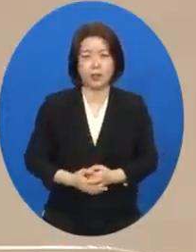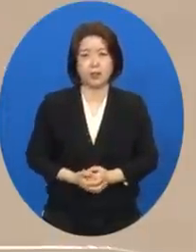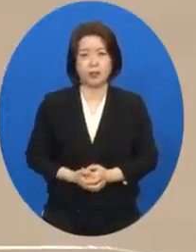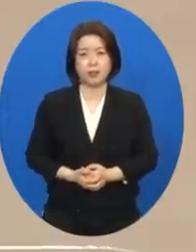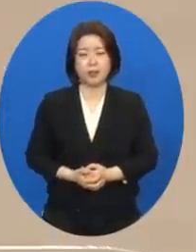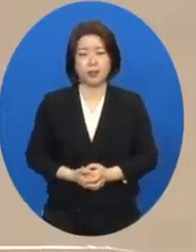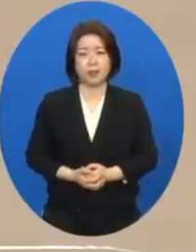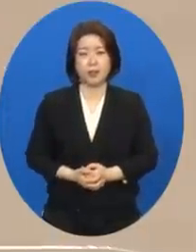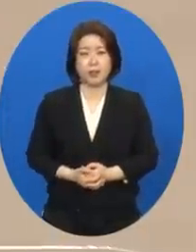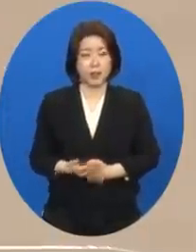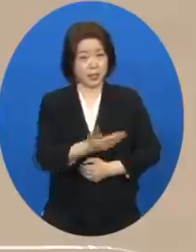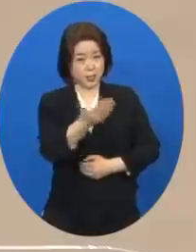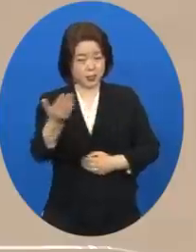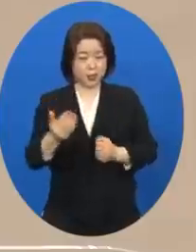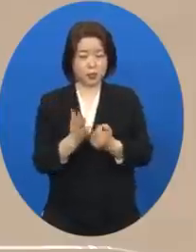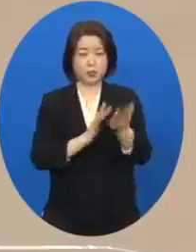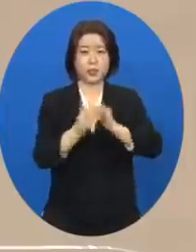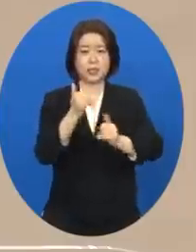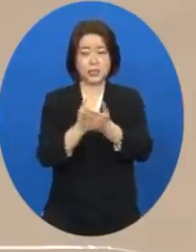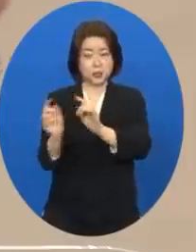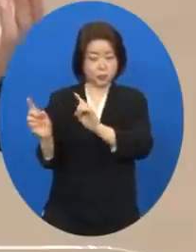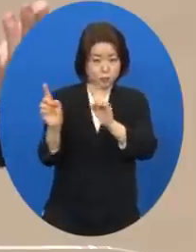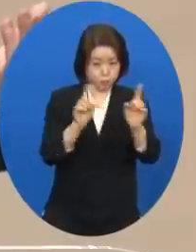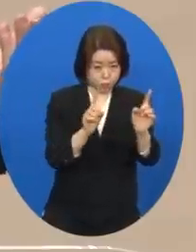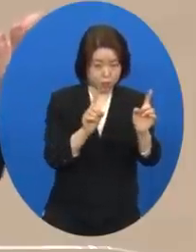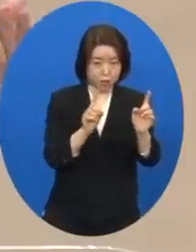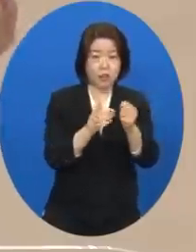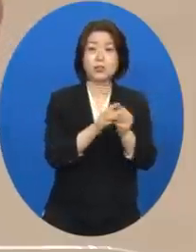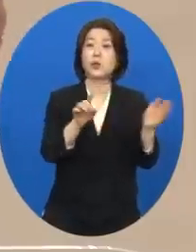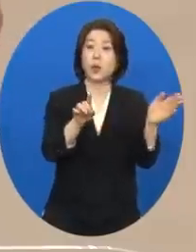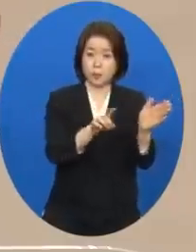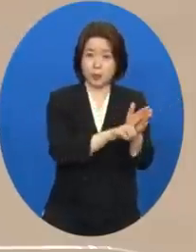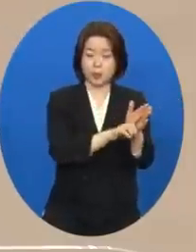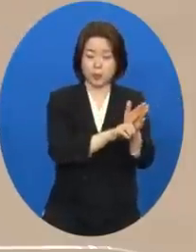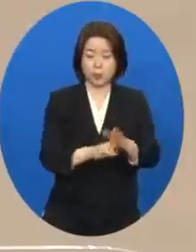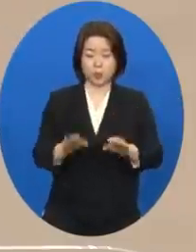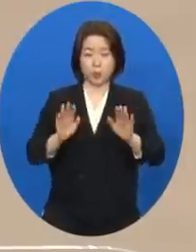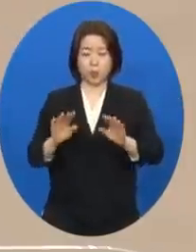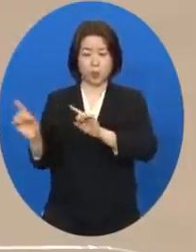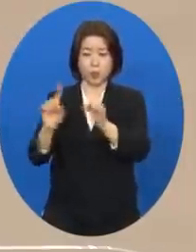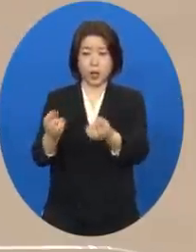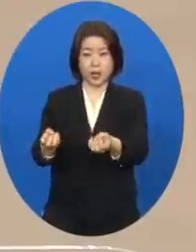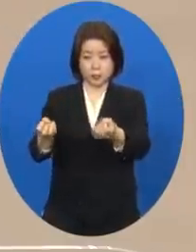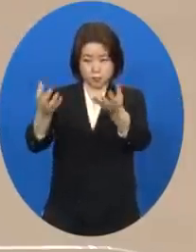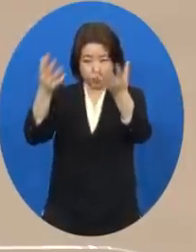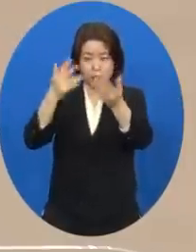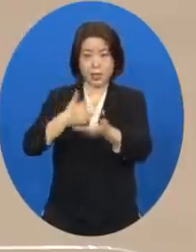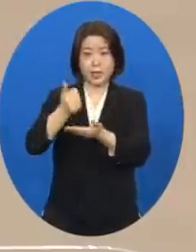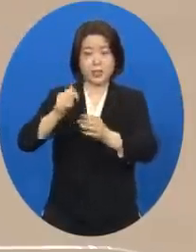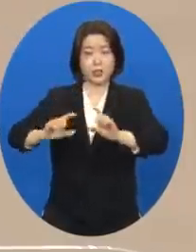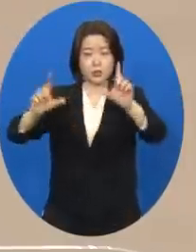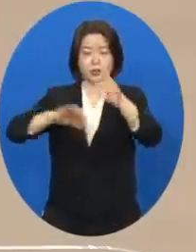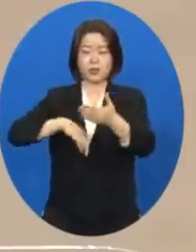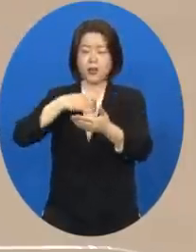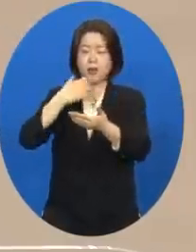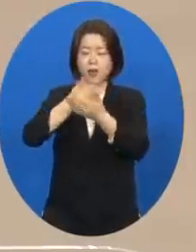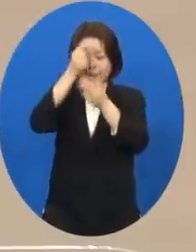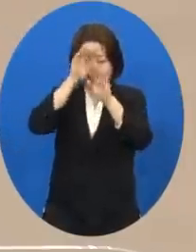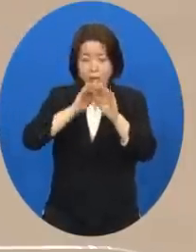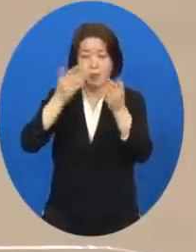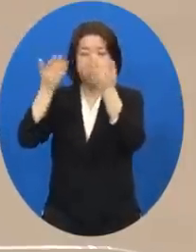예수님이 부활하셨다는 것을 우리는 믿고 오늘 부활절 예배를 이렇게 참 감격스럽고 해드리지만